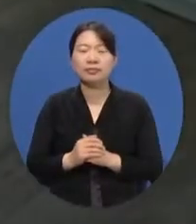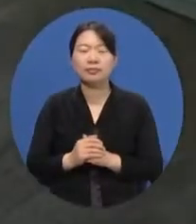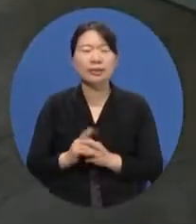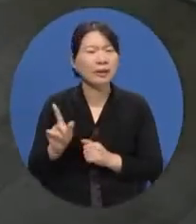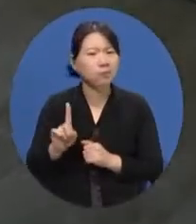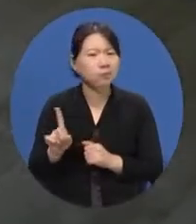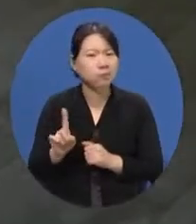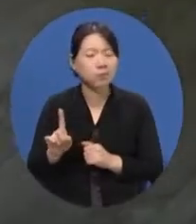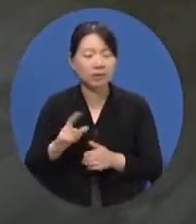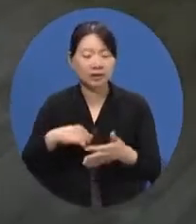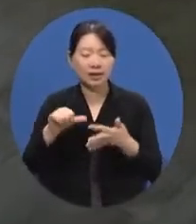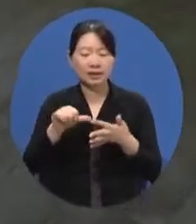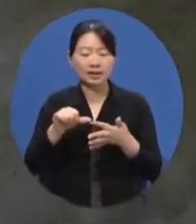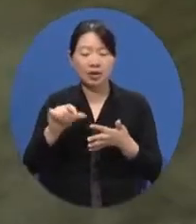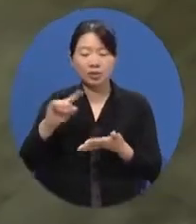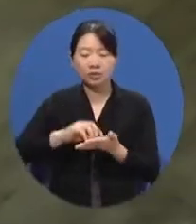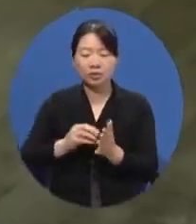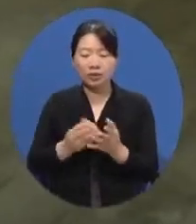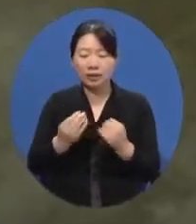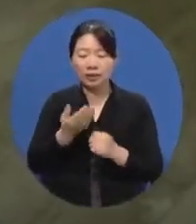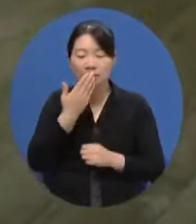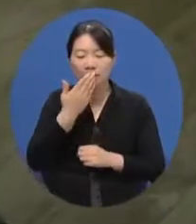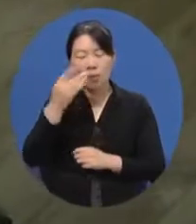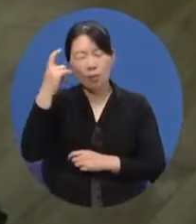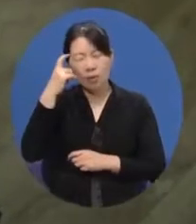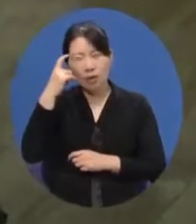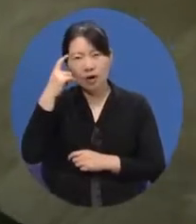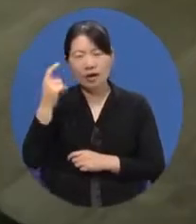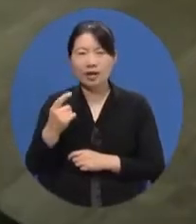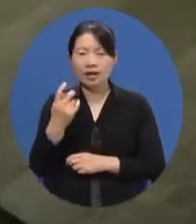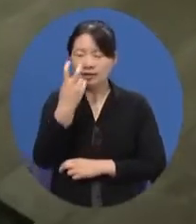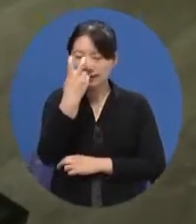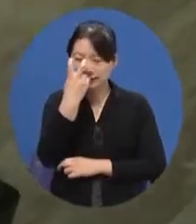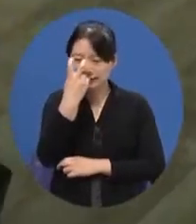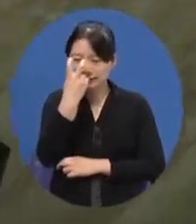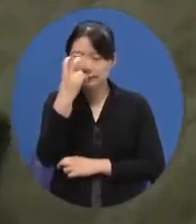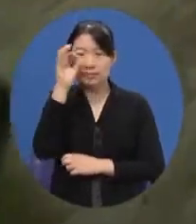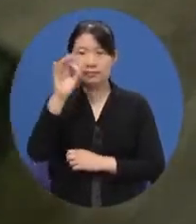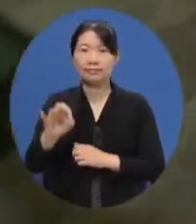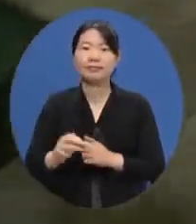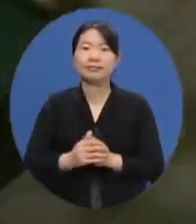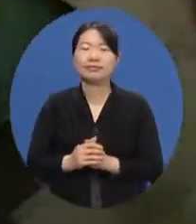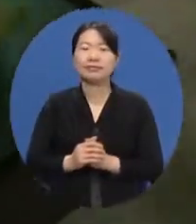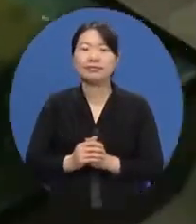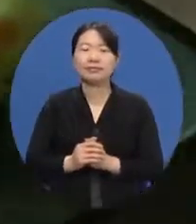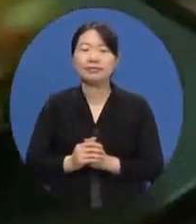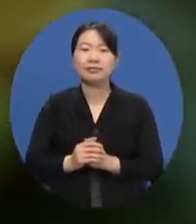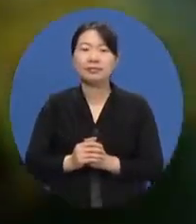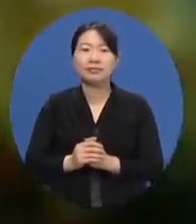도대체 상기리가 얼마나 많이 먹는 건지 한번 관찰해보기로 했는데요.